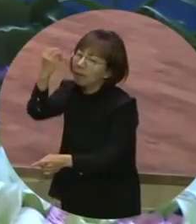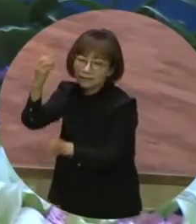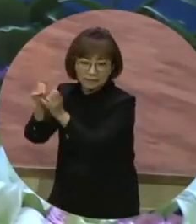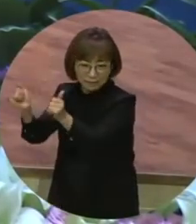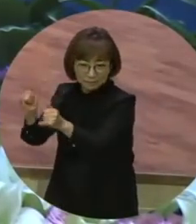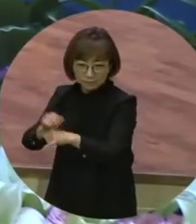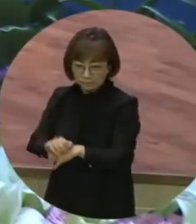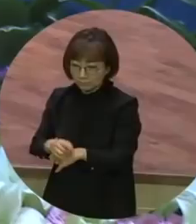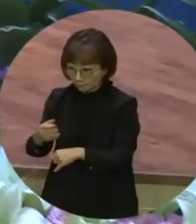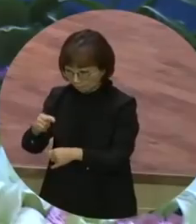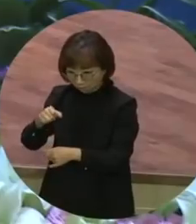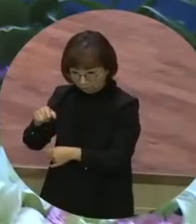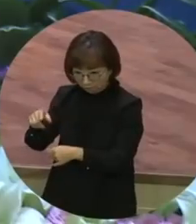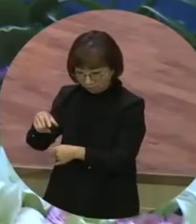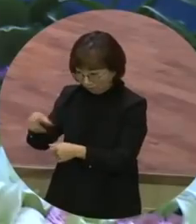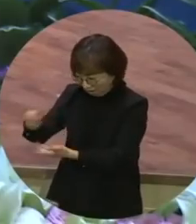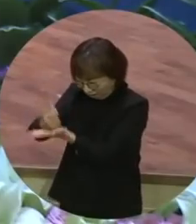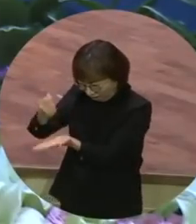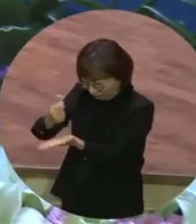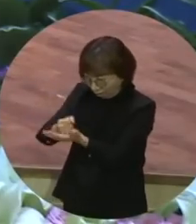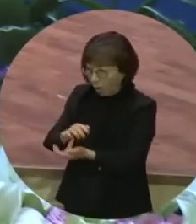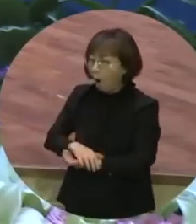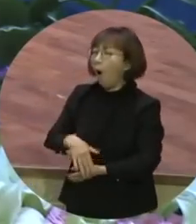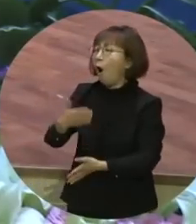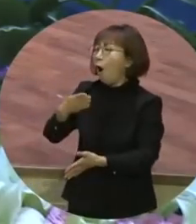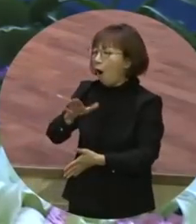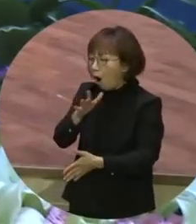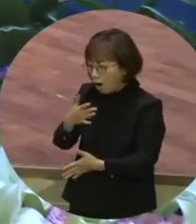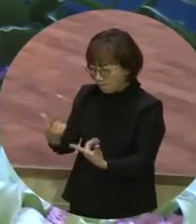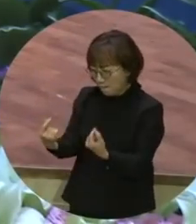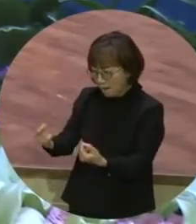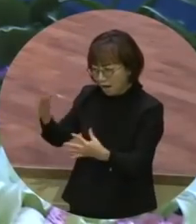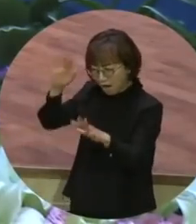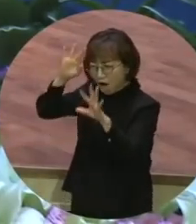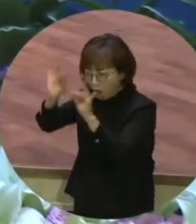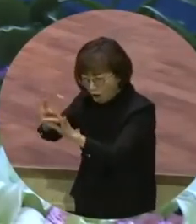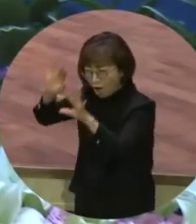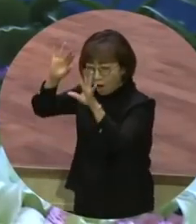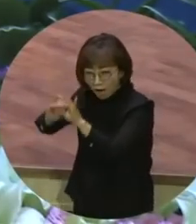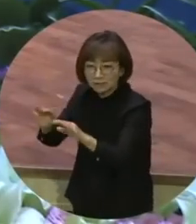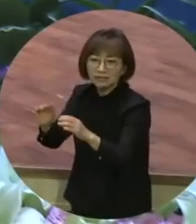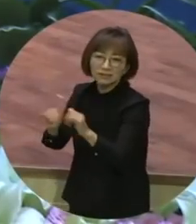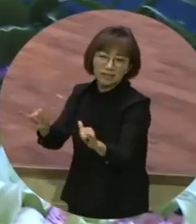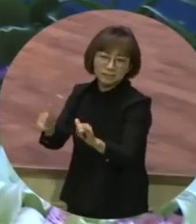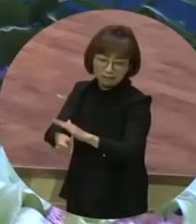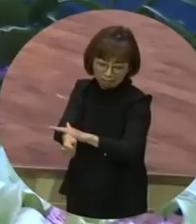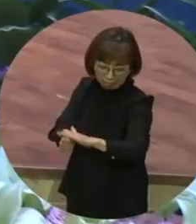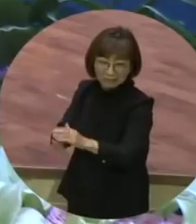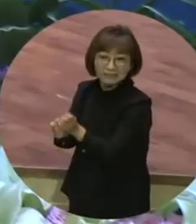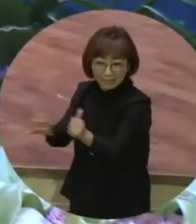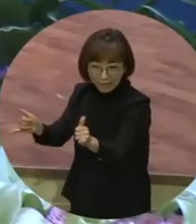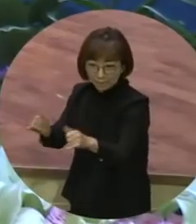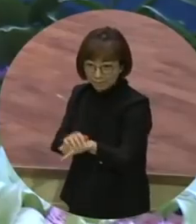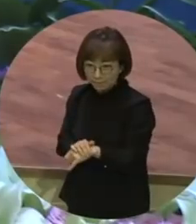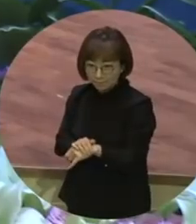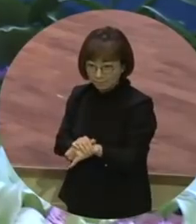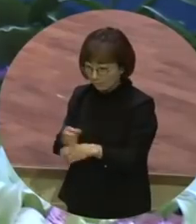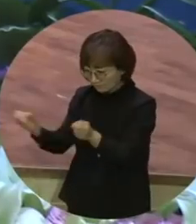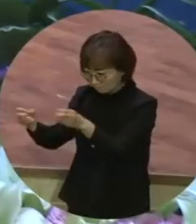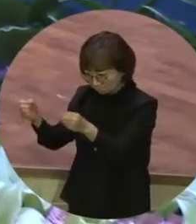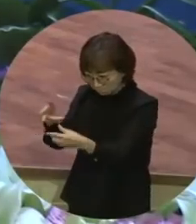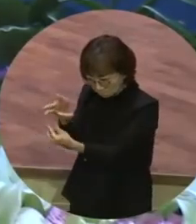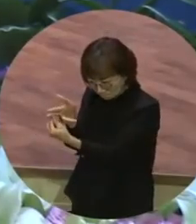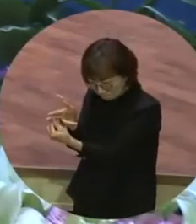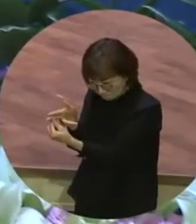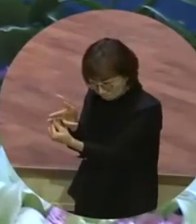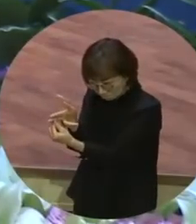치는 자는 비겁한 자요. 이를 엿듣고 전하는 자는 간사한 자라 그랬어요. 여기서 경만이란 말은요,